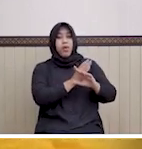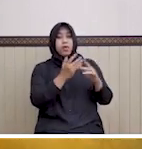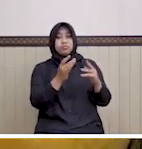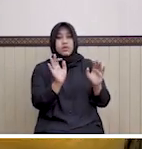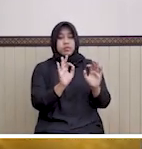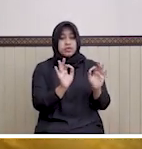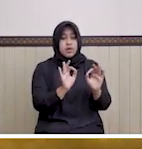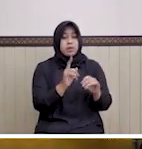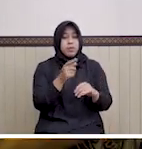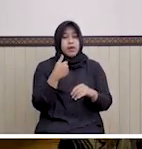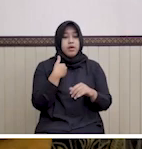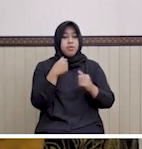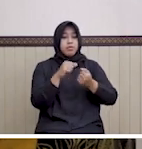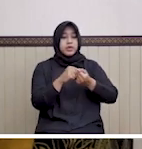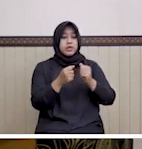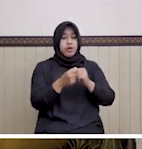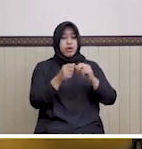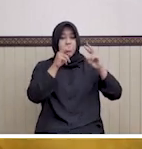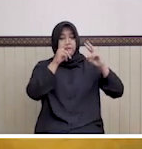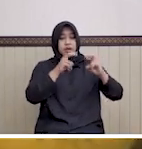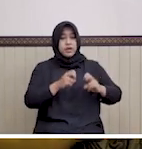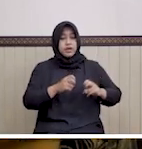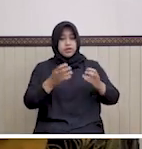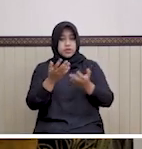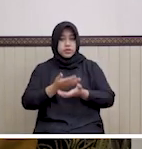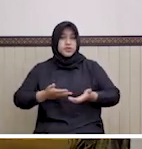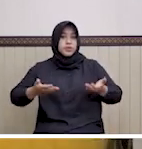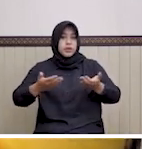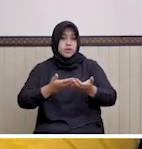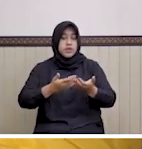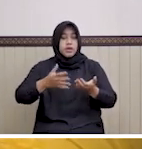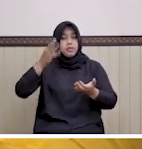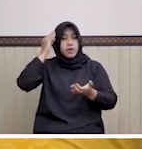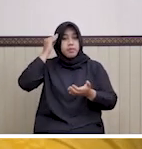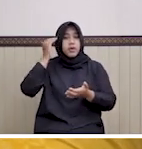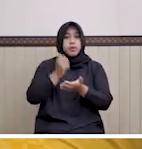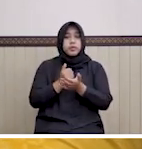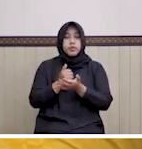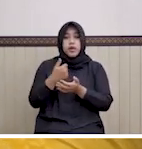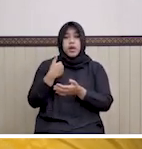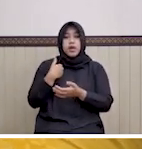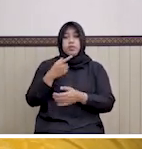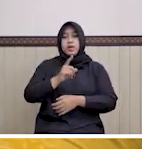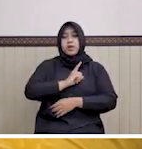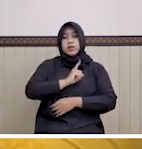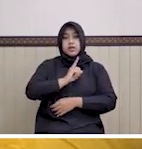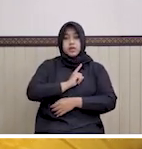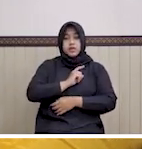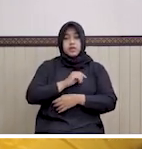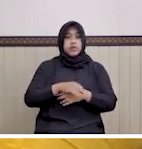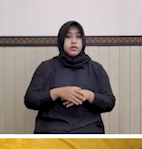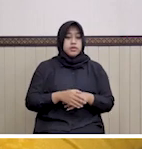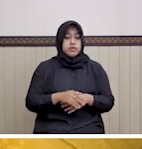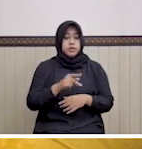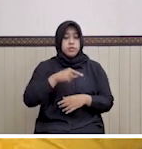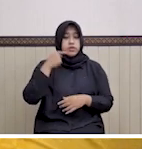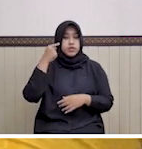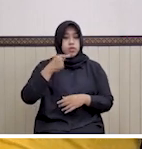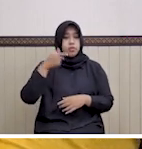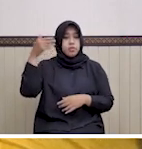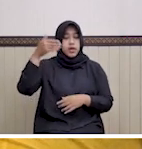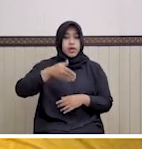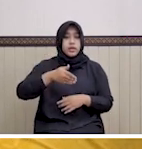ada persoalan untuk menganalisa situasi memahami apa yang terjadi pada dirinya makanya kami selalu